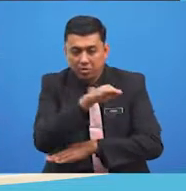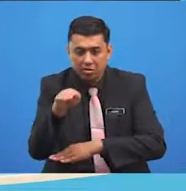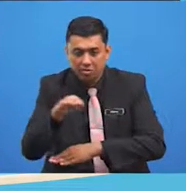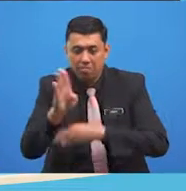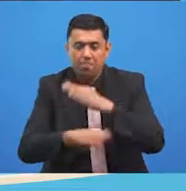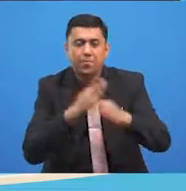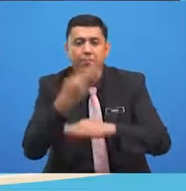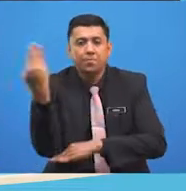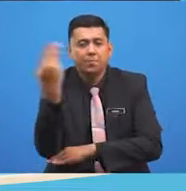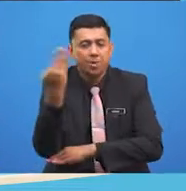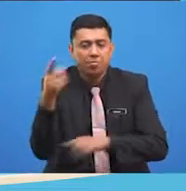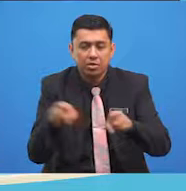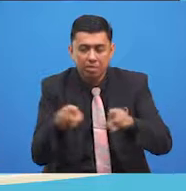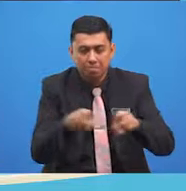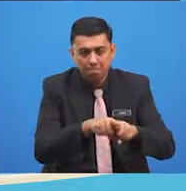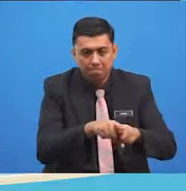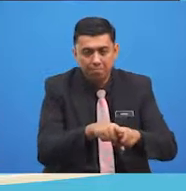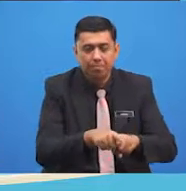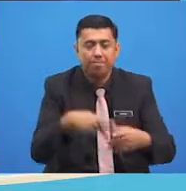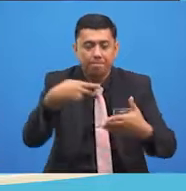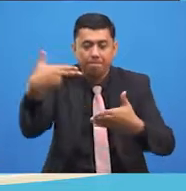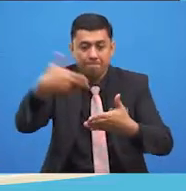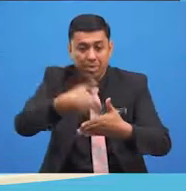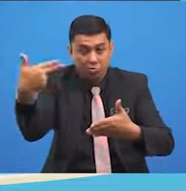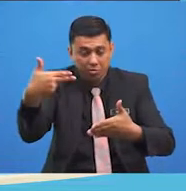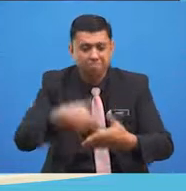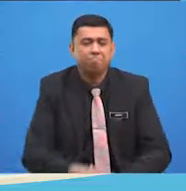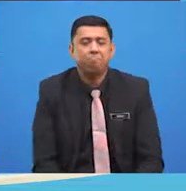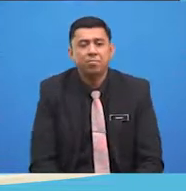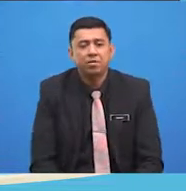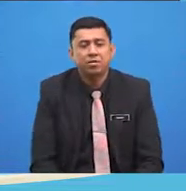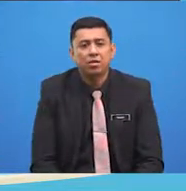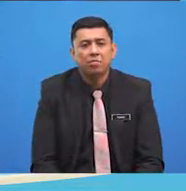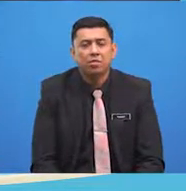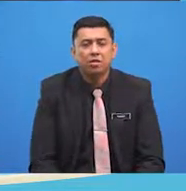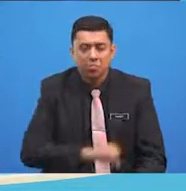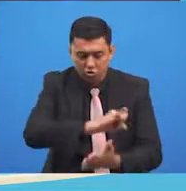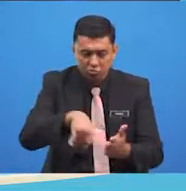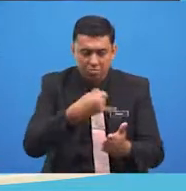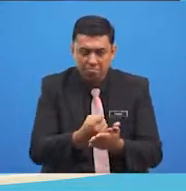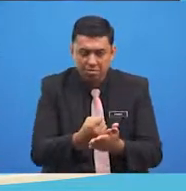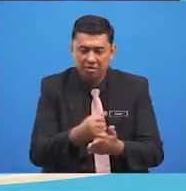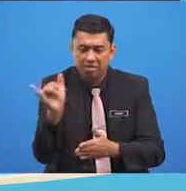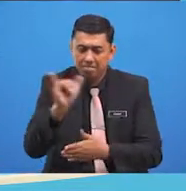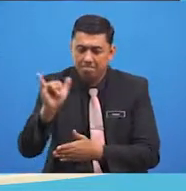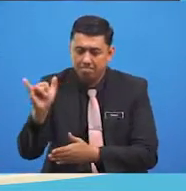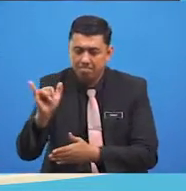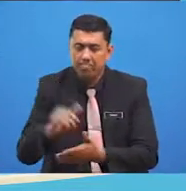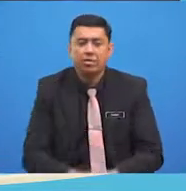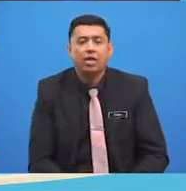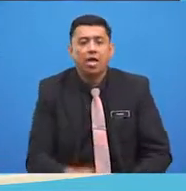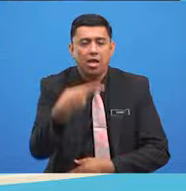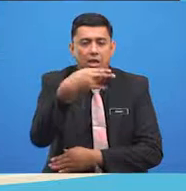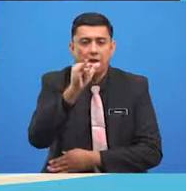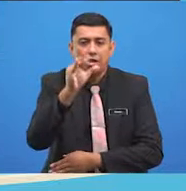bumi, biasanya bersama-sama petroleum. Komposisinya juga hampir sama dengan sebatian